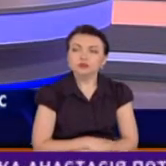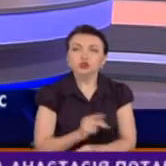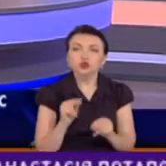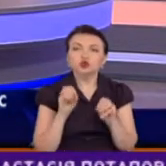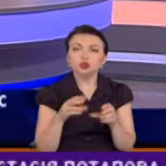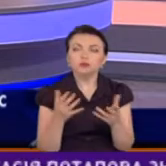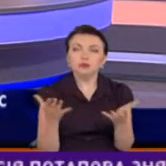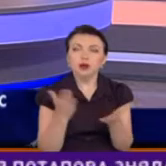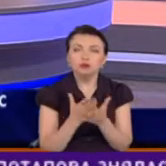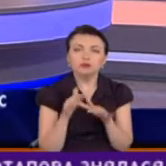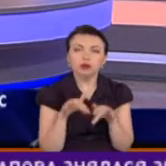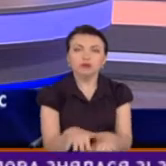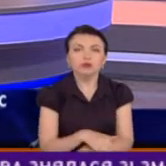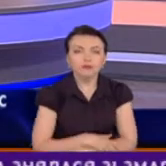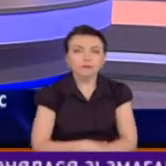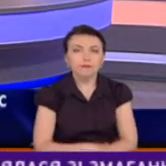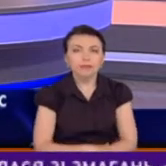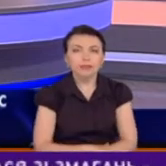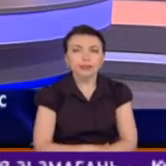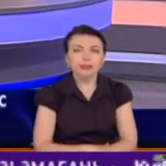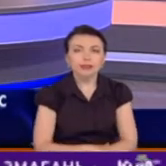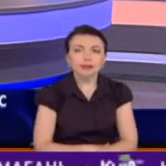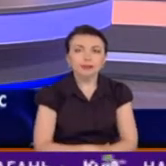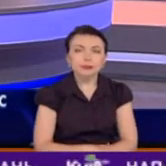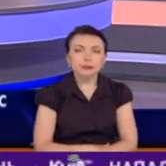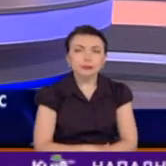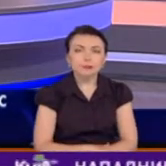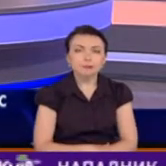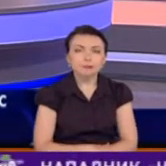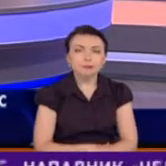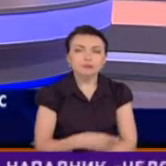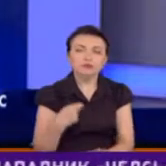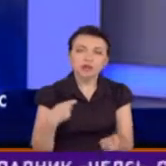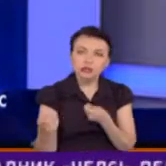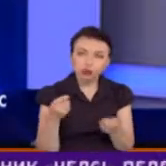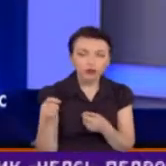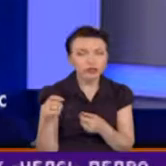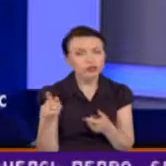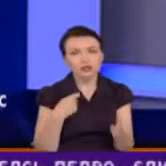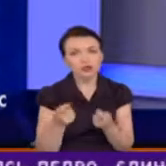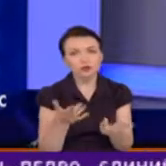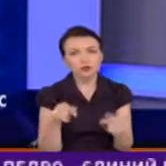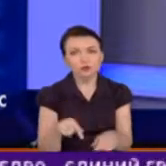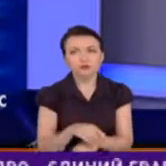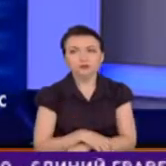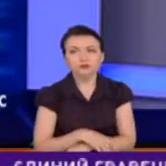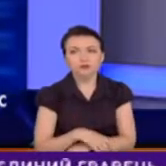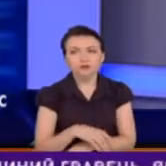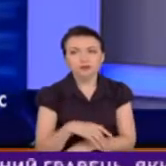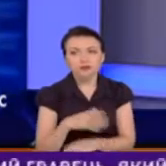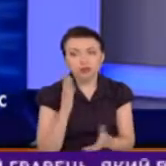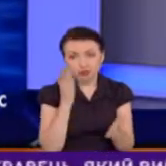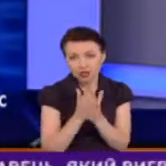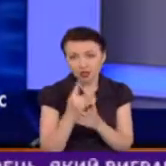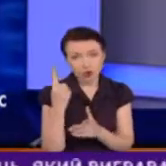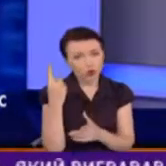справу? Ви маєте... Ринкова історія чи не ринкова все ж таки? Ні, за наявності монополії це